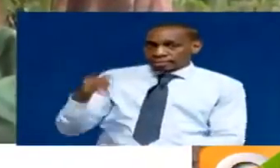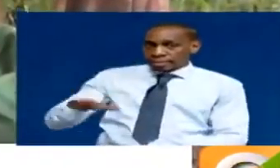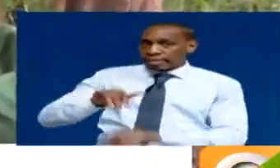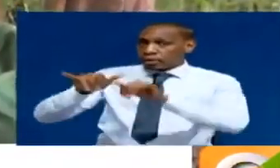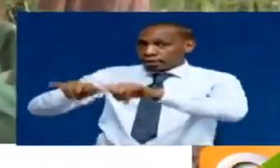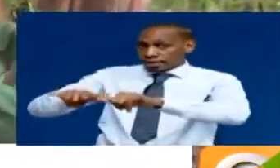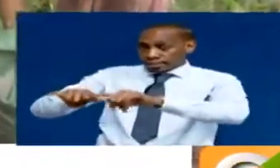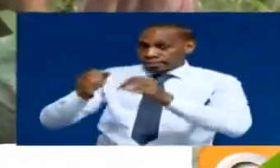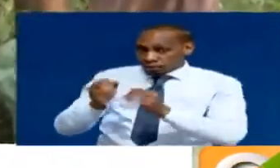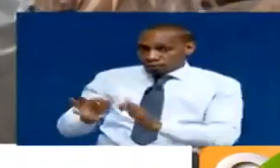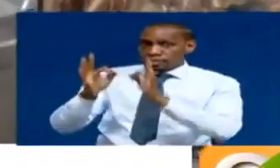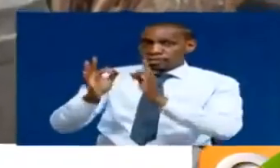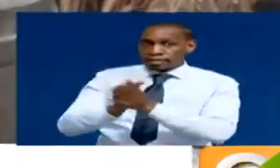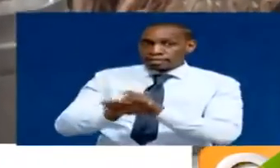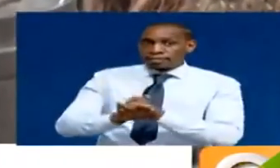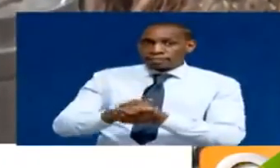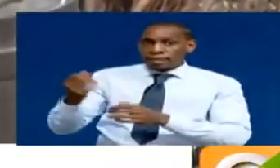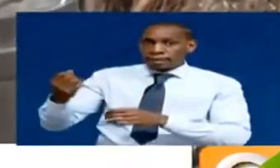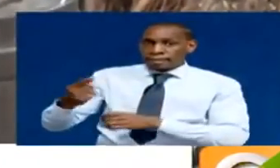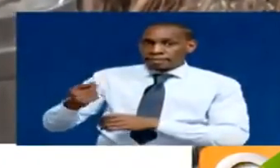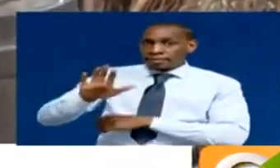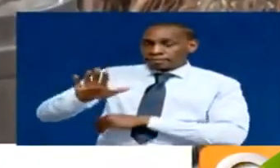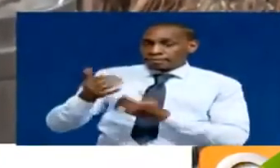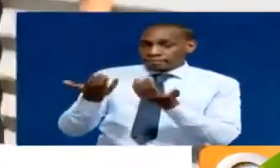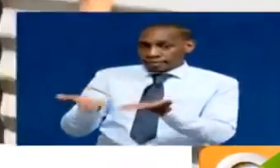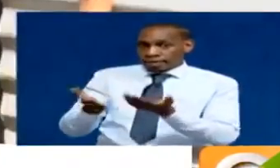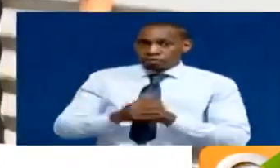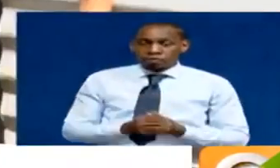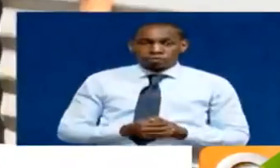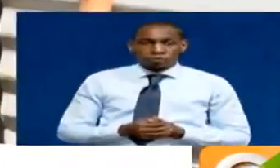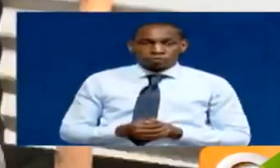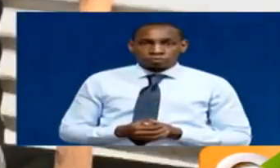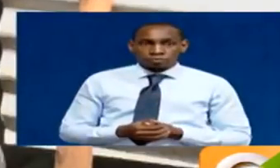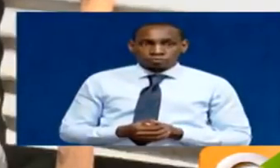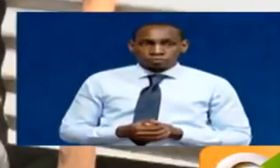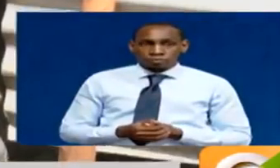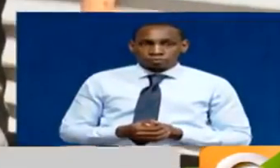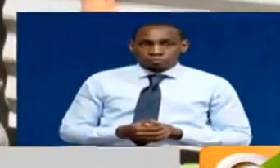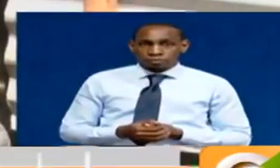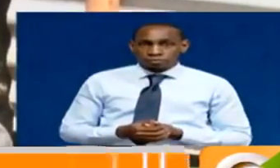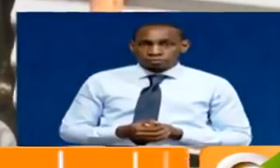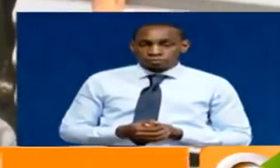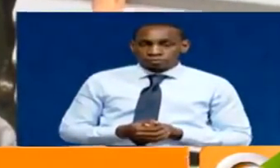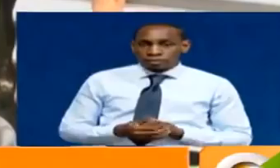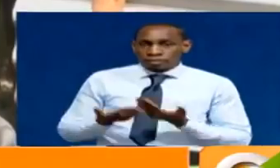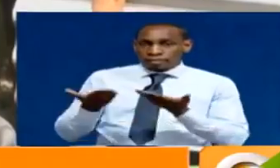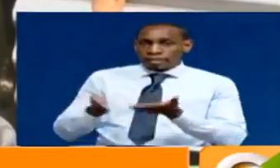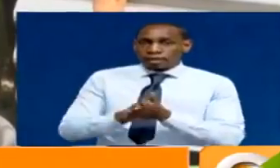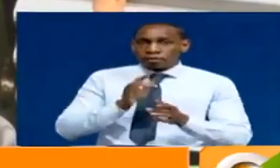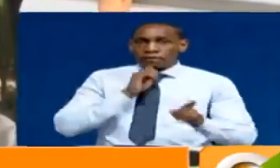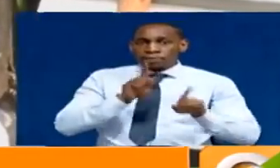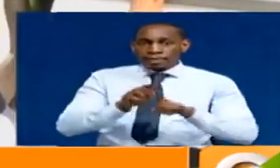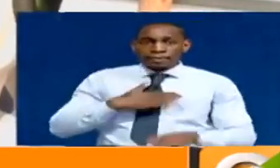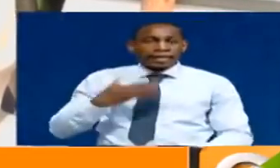kama makazi yao rasmi kwa zaidi ya miezi mitano sasa. Yasa ukosefu hii kwa ndugu yangu